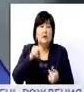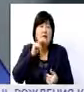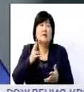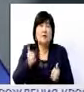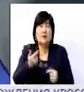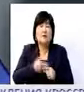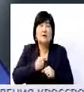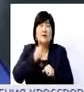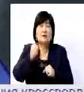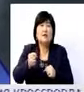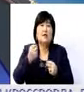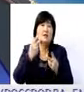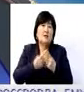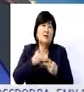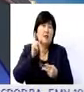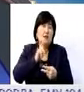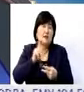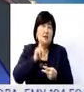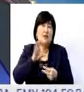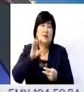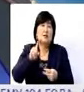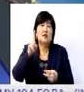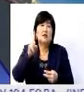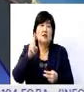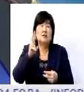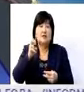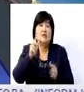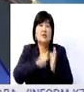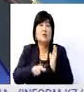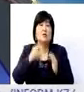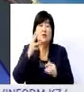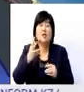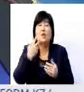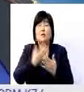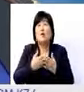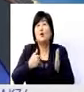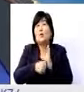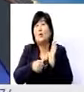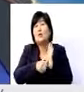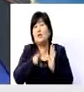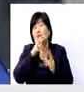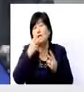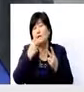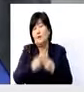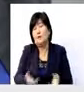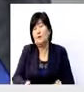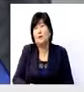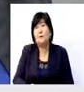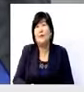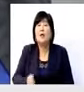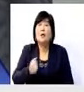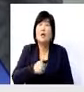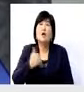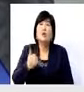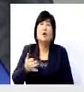полностью. Водворен в ВВС за статью 273, предусматривает до 6 лет лишения свободы. К сожалению,